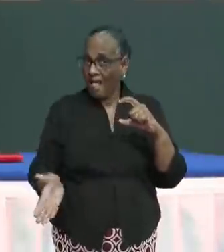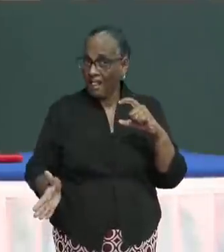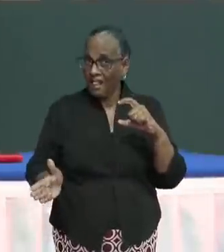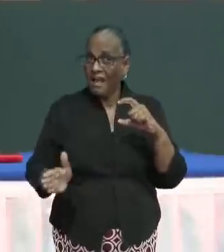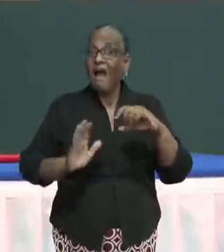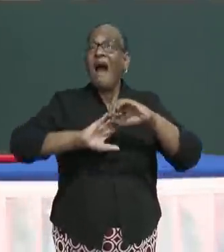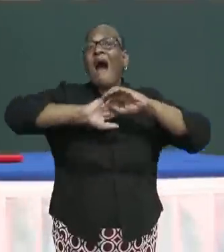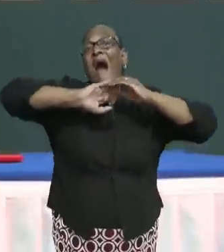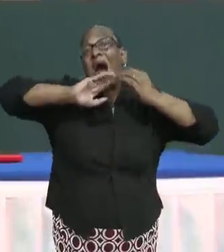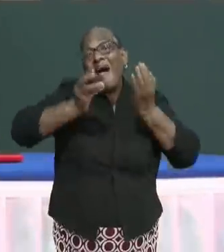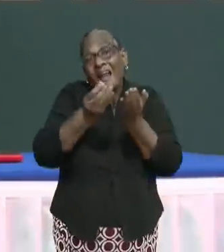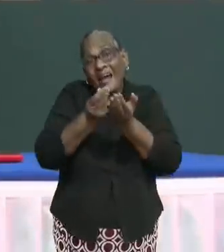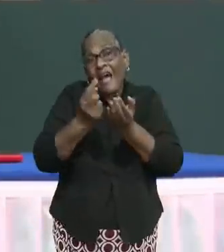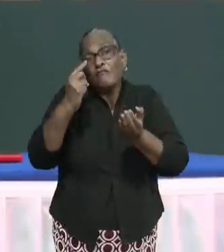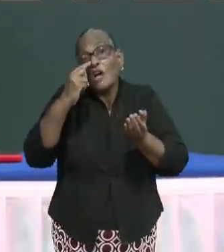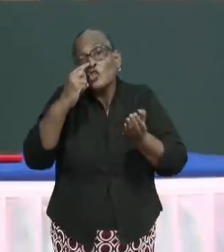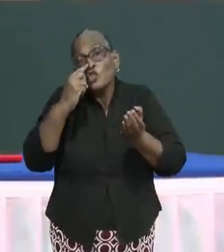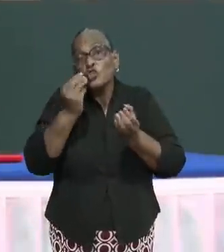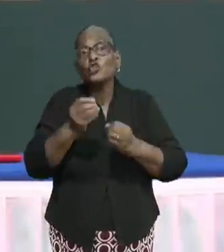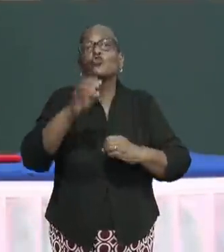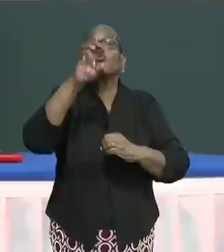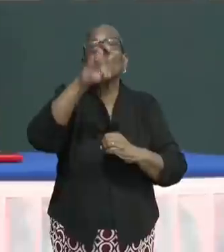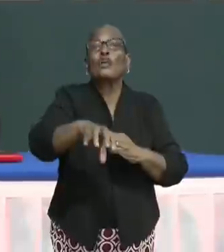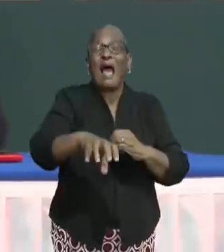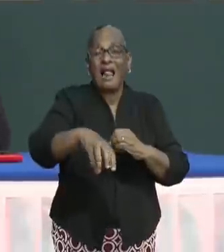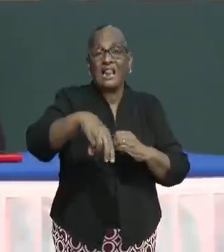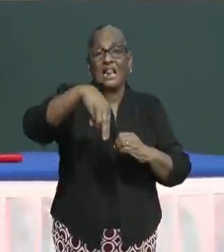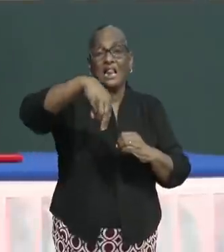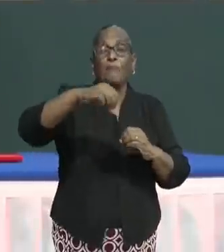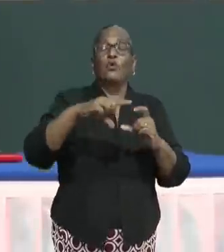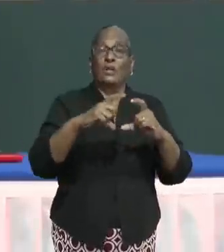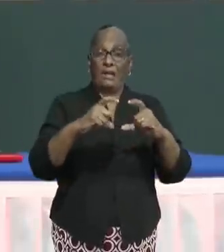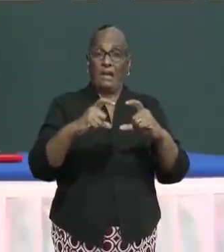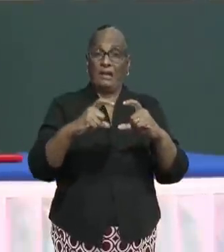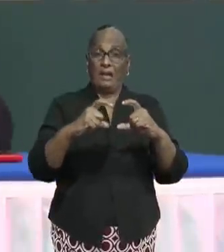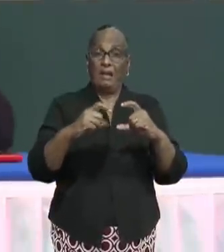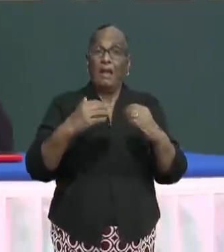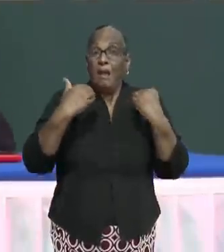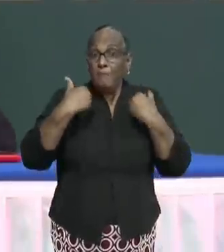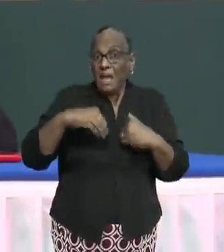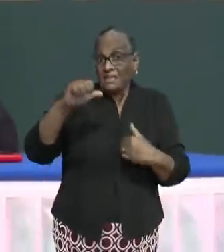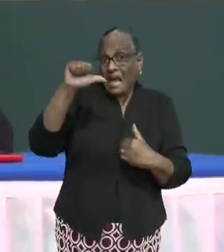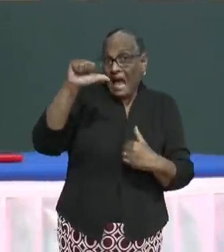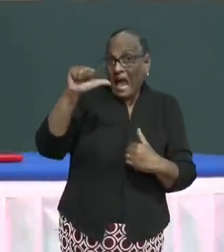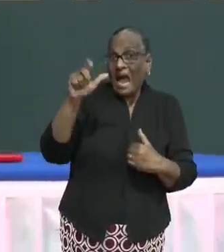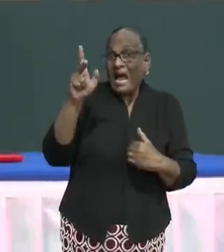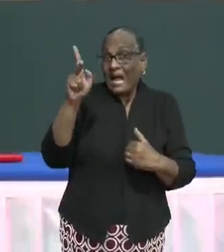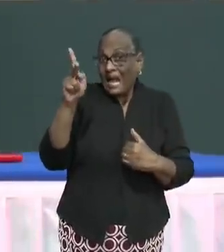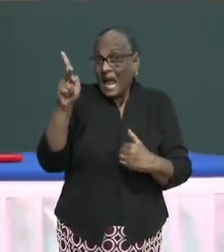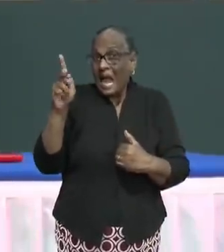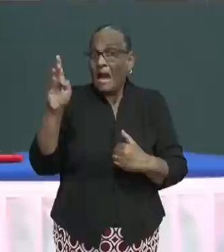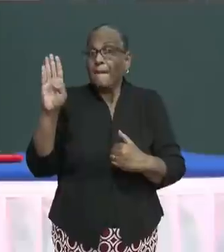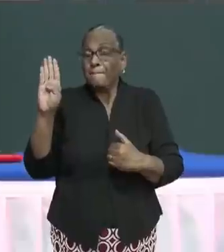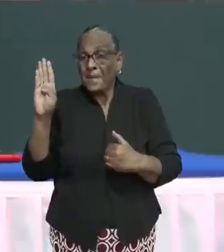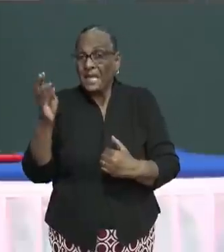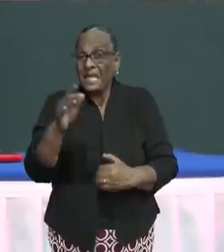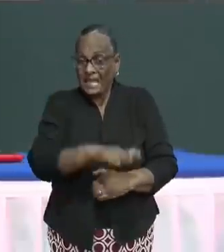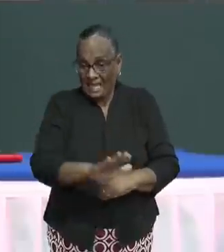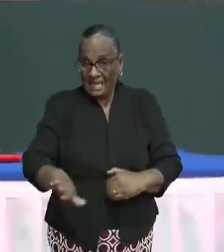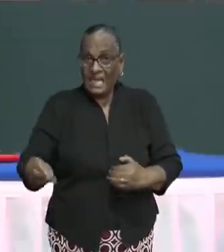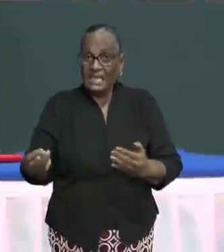juni des maak sa muskies de akb hoe de bezigte nou voor